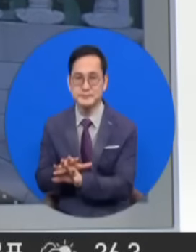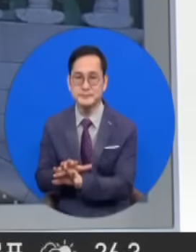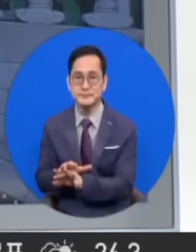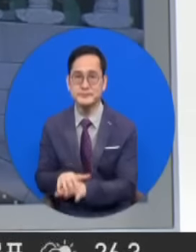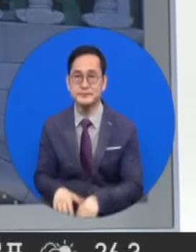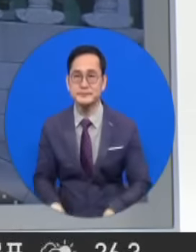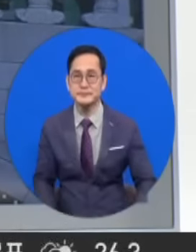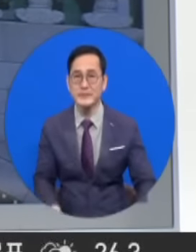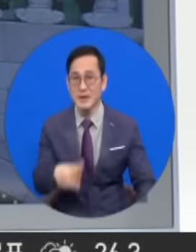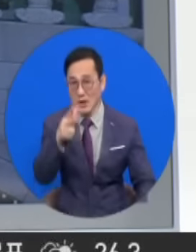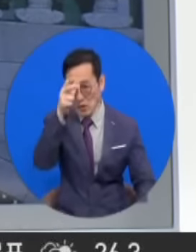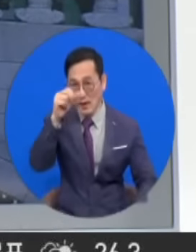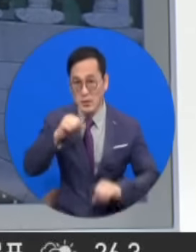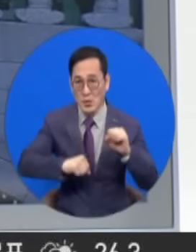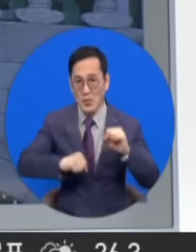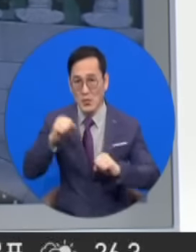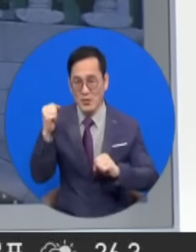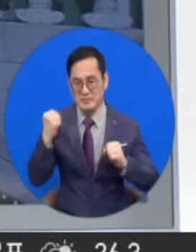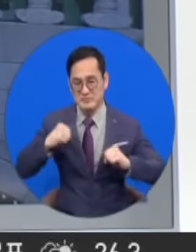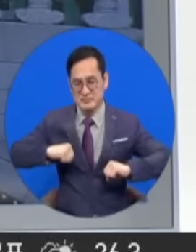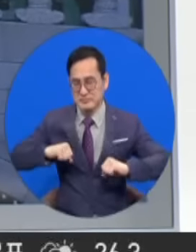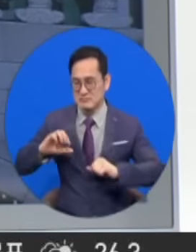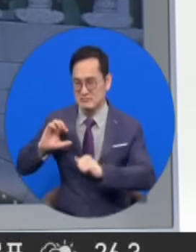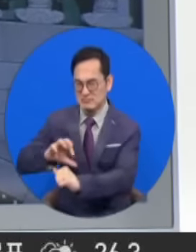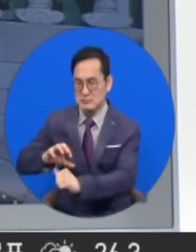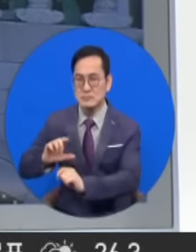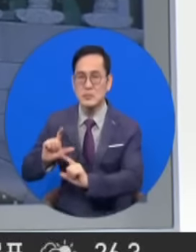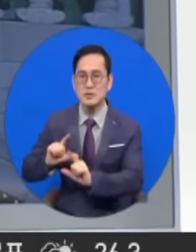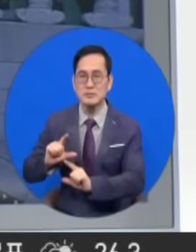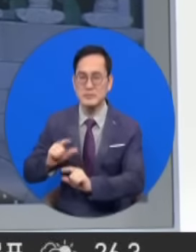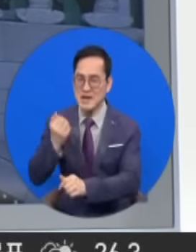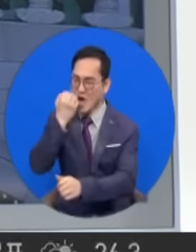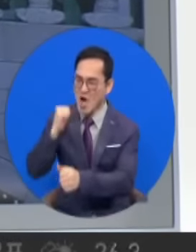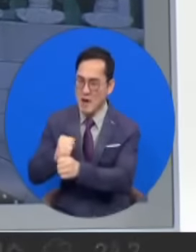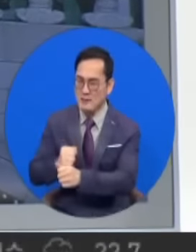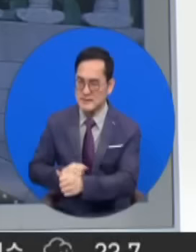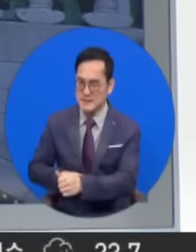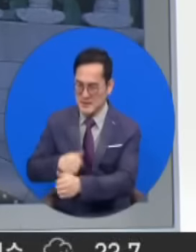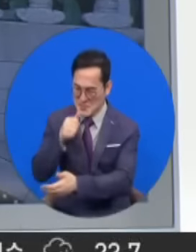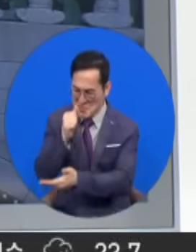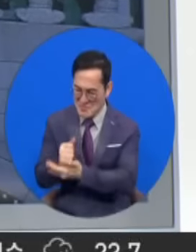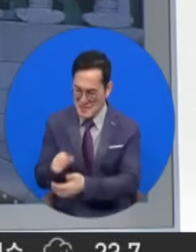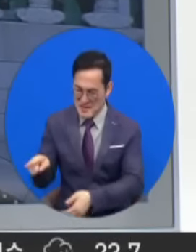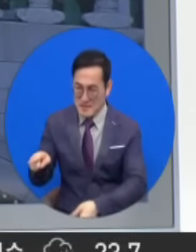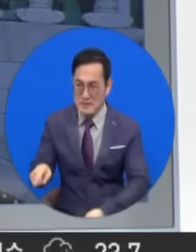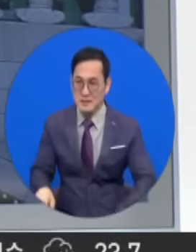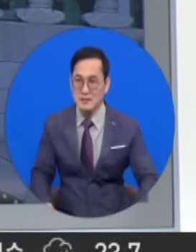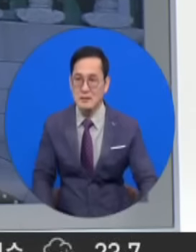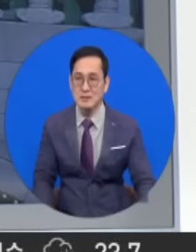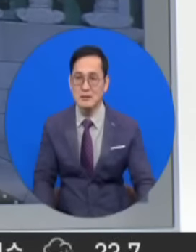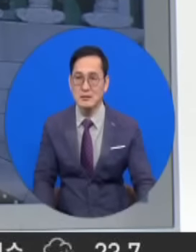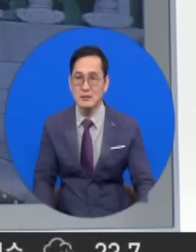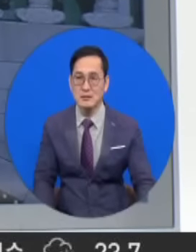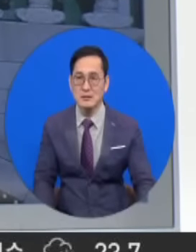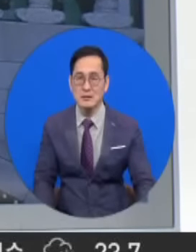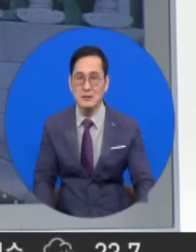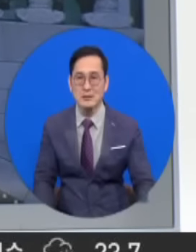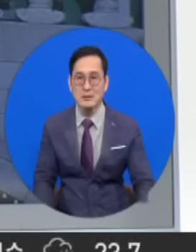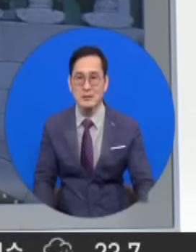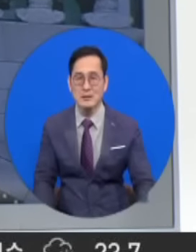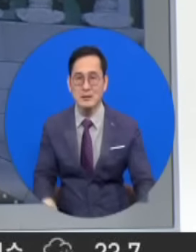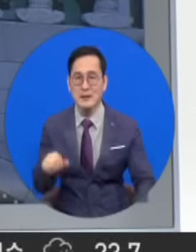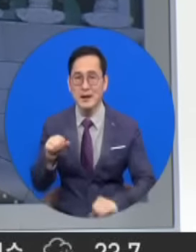자, 이 경찰의 이 고압적인 태도, 경찰의 단정적인 태도, 억울한 20대 남성을 범인으로 몰고 가는 듯한